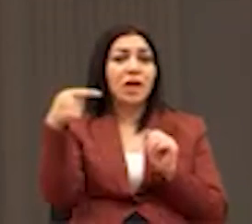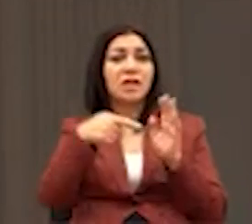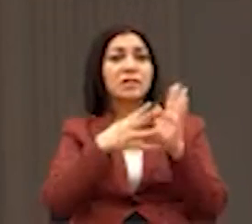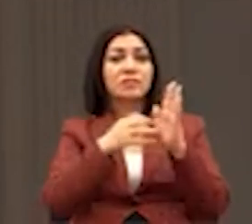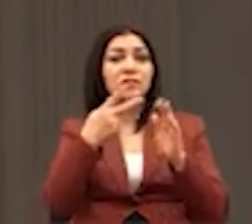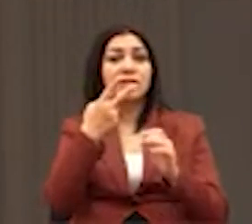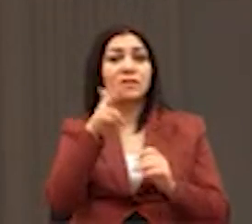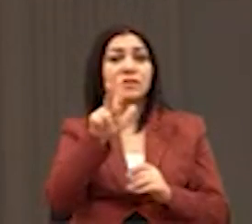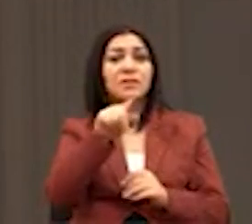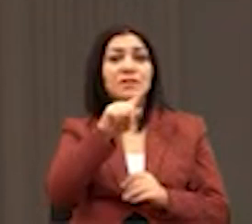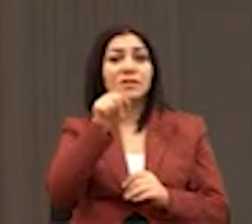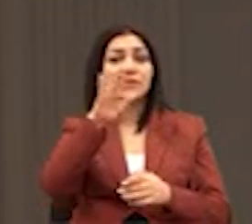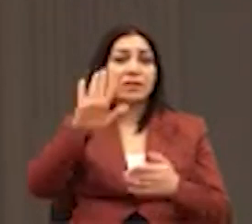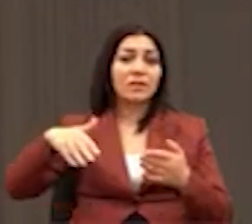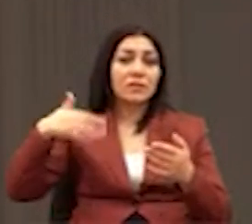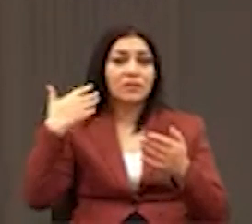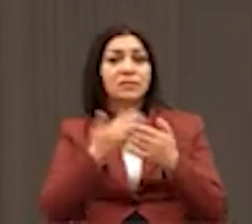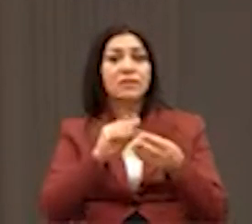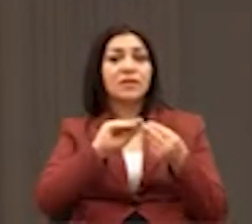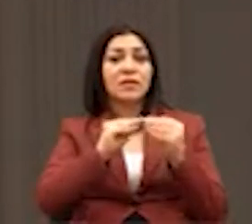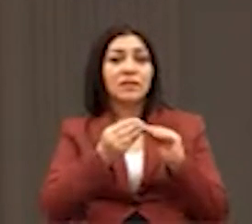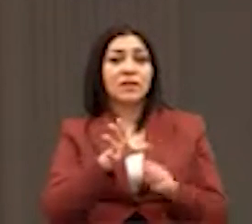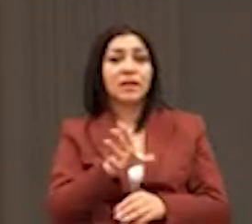1923 թվականից այս խնդիրը գոյություն է ունեցել։